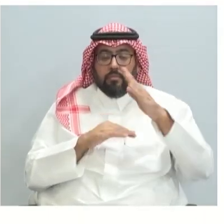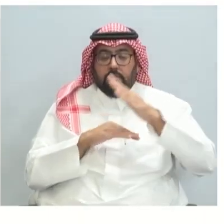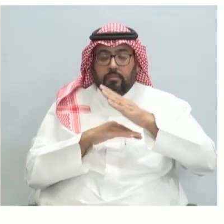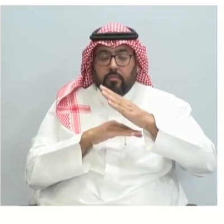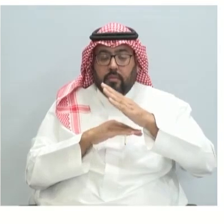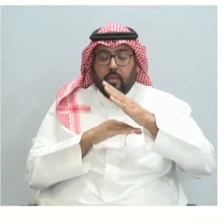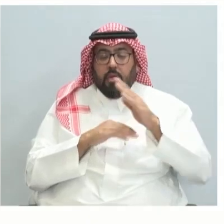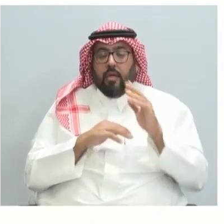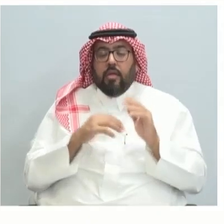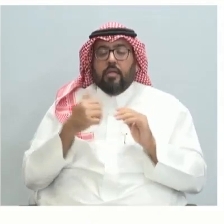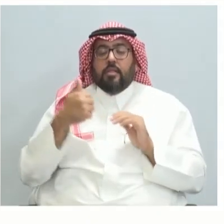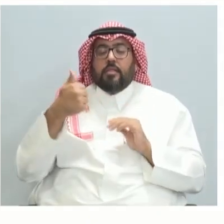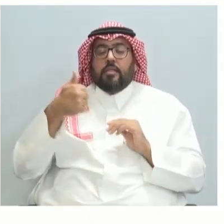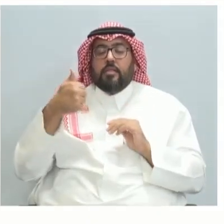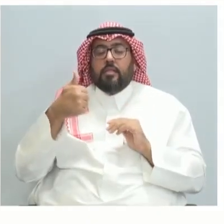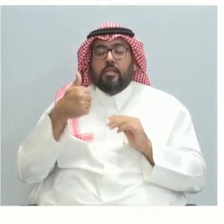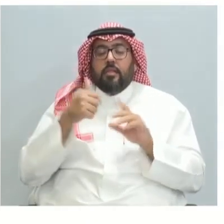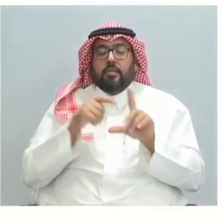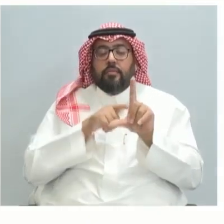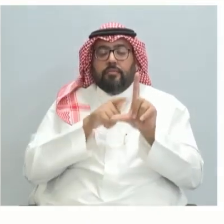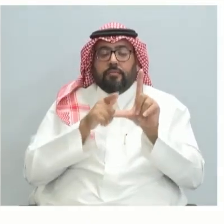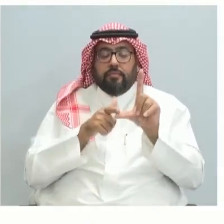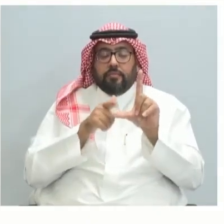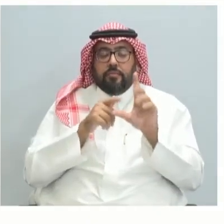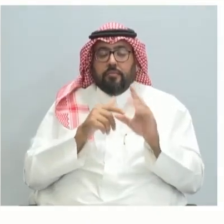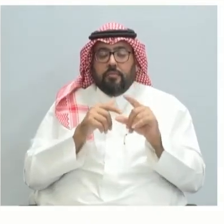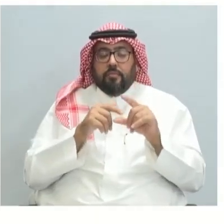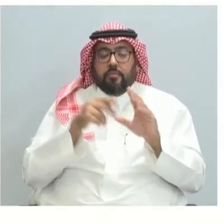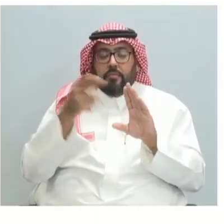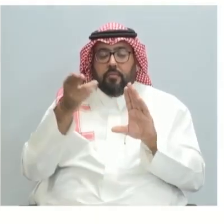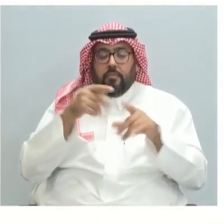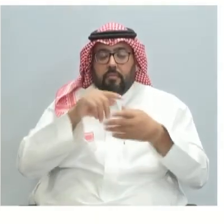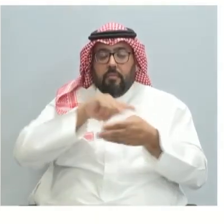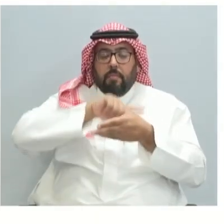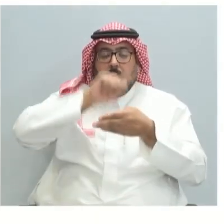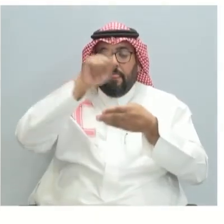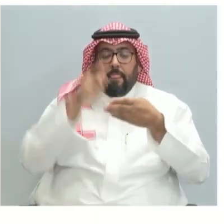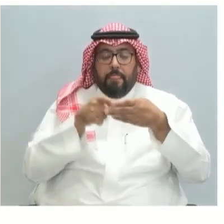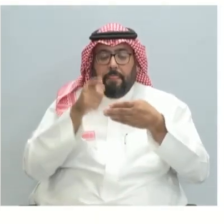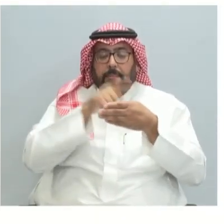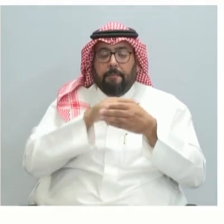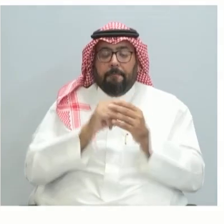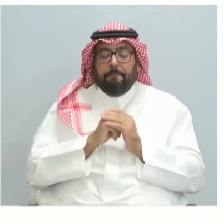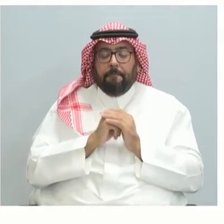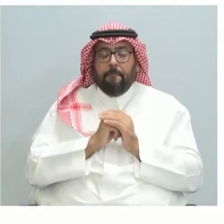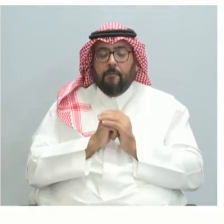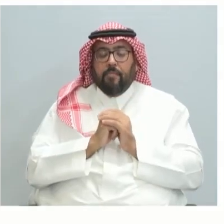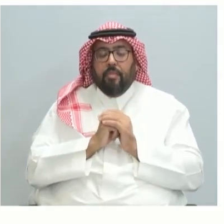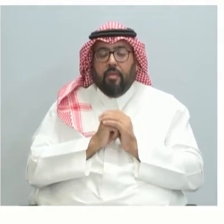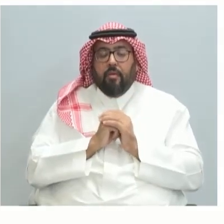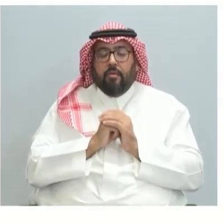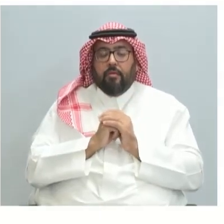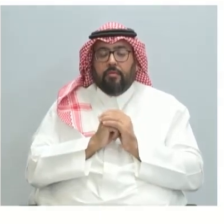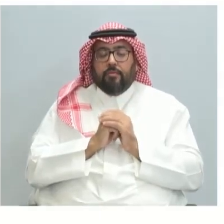قياسها 60 درجه باستخدام المنقله رسمناه هنا القطاع بزاويه قياسها 60 درجه